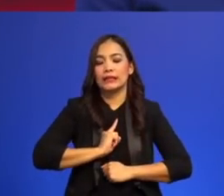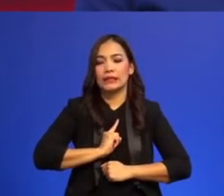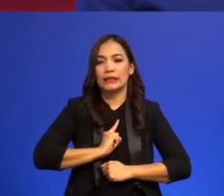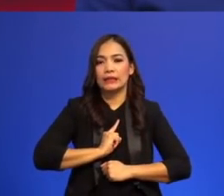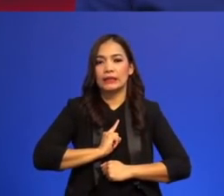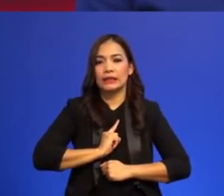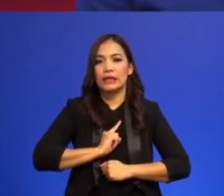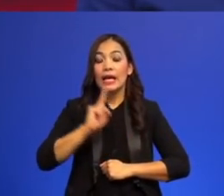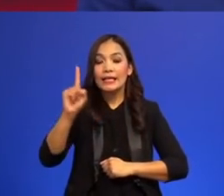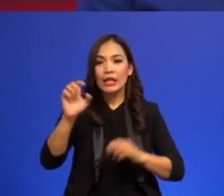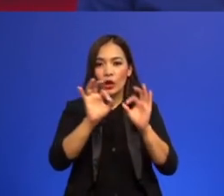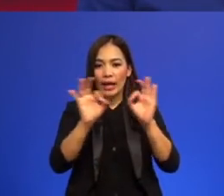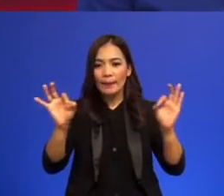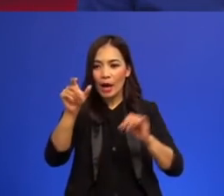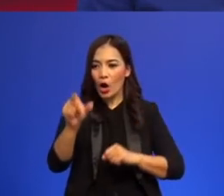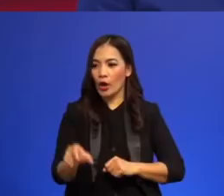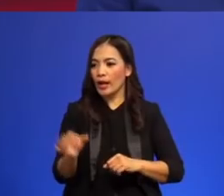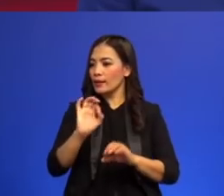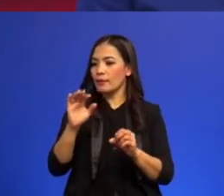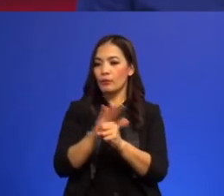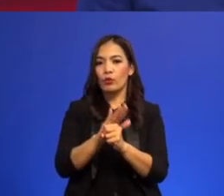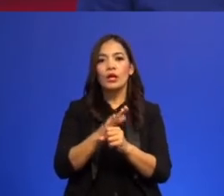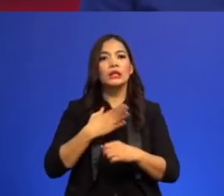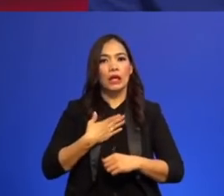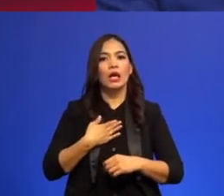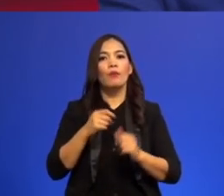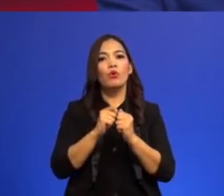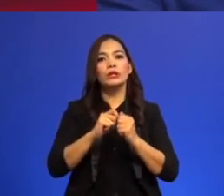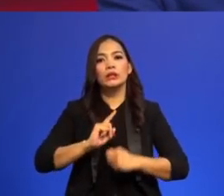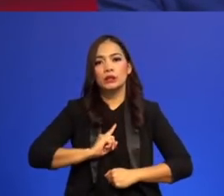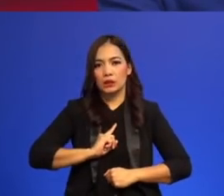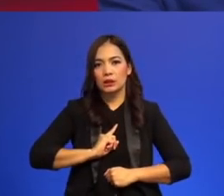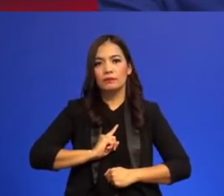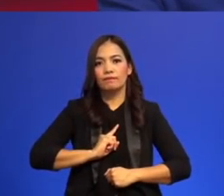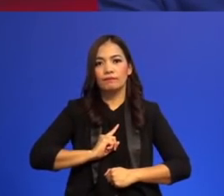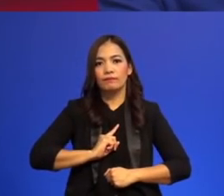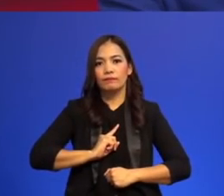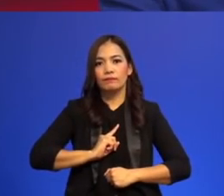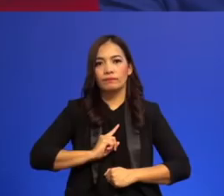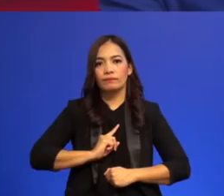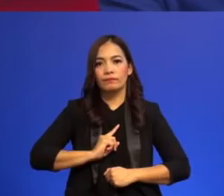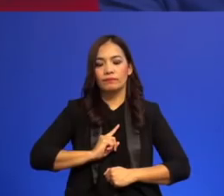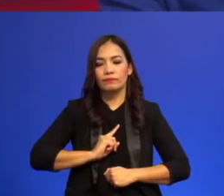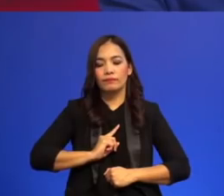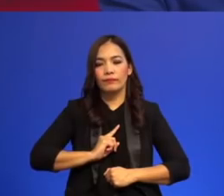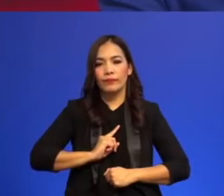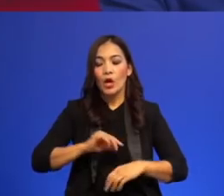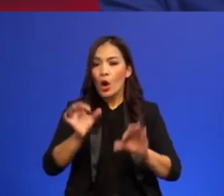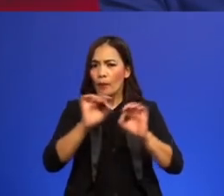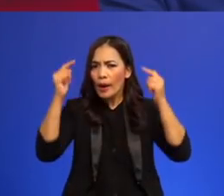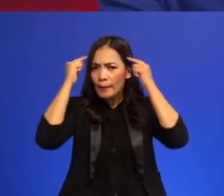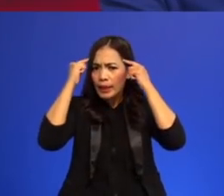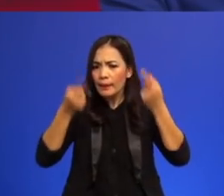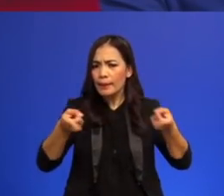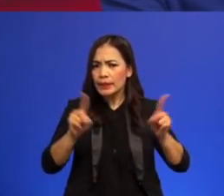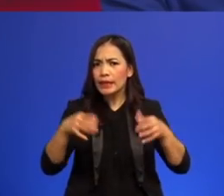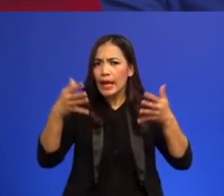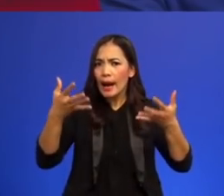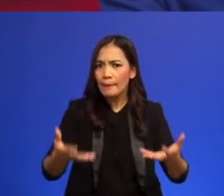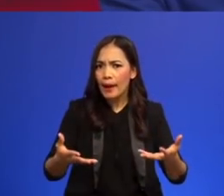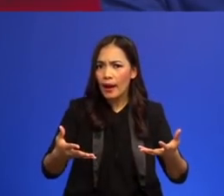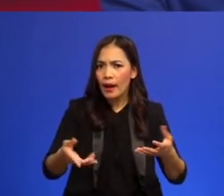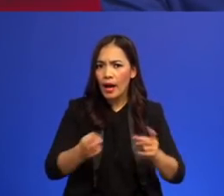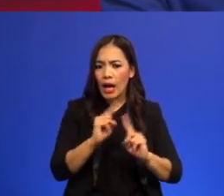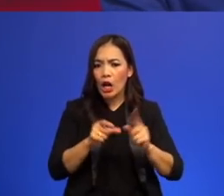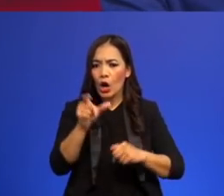Saya dapat satu kalimat dari orang tapi gak lengkap saya buat sendiri. Bukan berpikir kamu jadi apa, kan biasanya